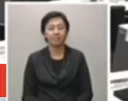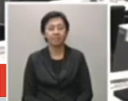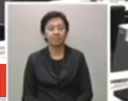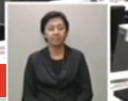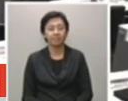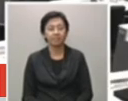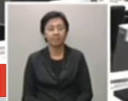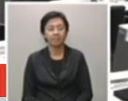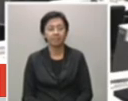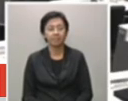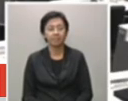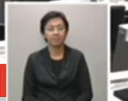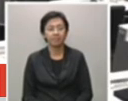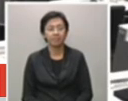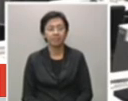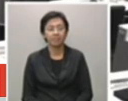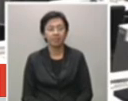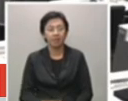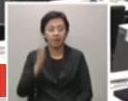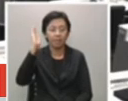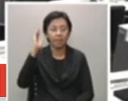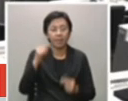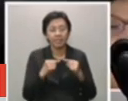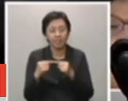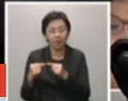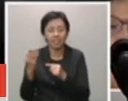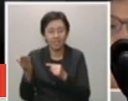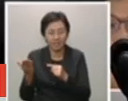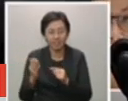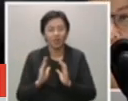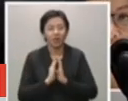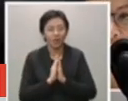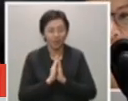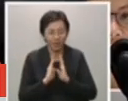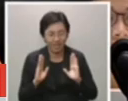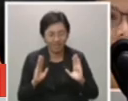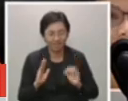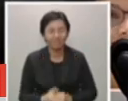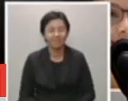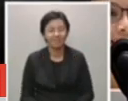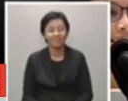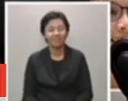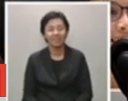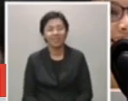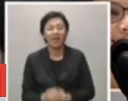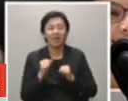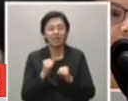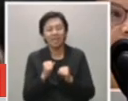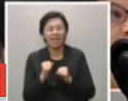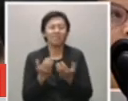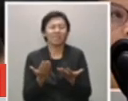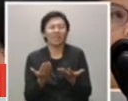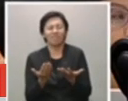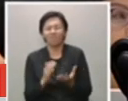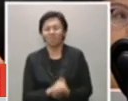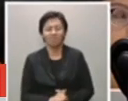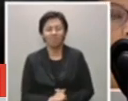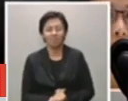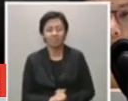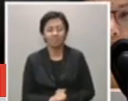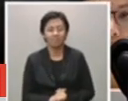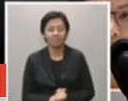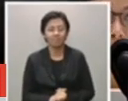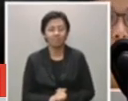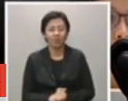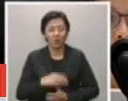ท่านจุลพันธ์อภิปรายต่อเลยนะครับ ขอบพระคุณครับท่านประธาน ก็พยายามอย่า ผมเลย